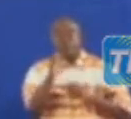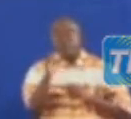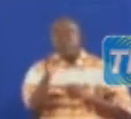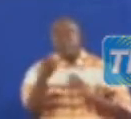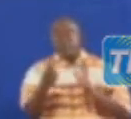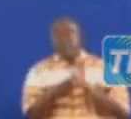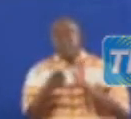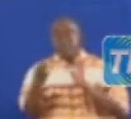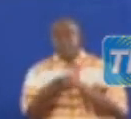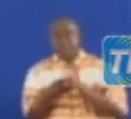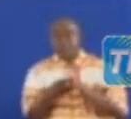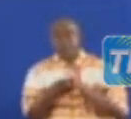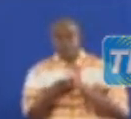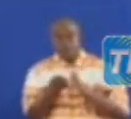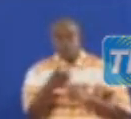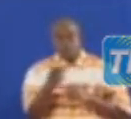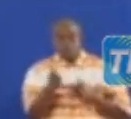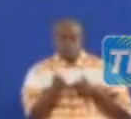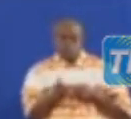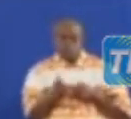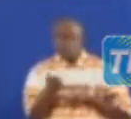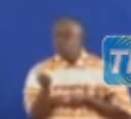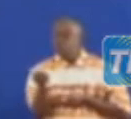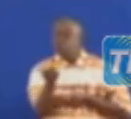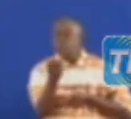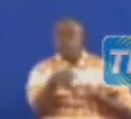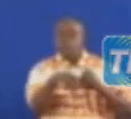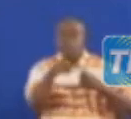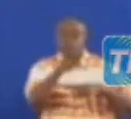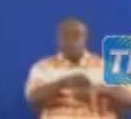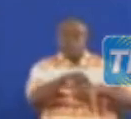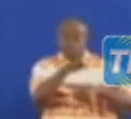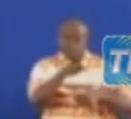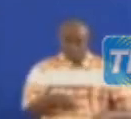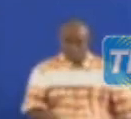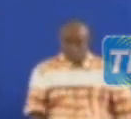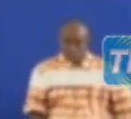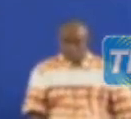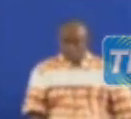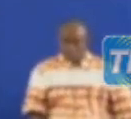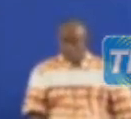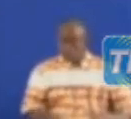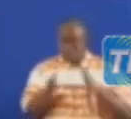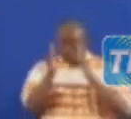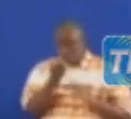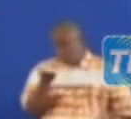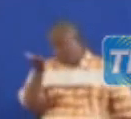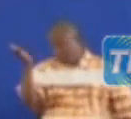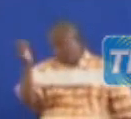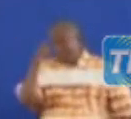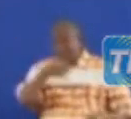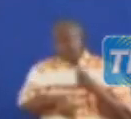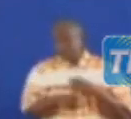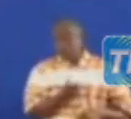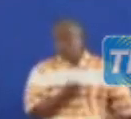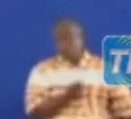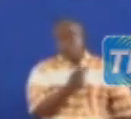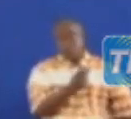90.68% ya fedha zilizotarajiwa kukusanywa kwa kipindi hicho. Mheshimiwa Spika, katika mwaka wa fedha